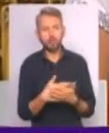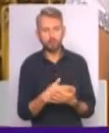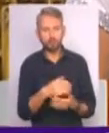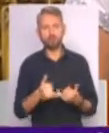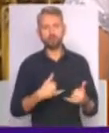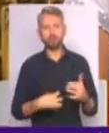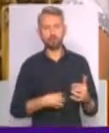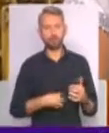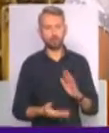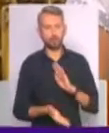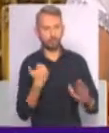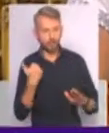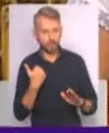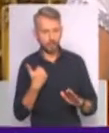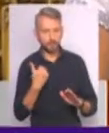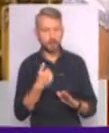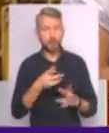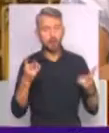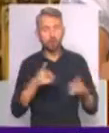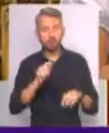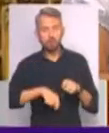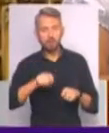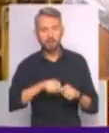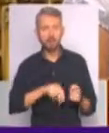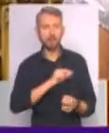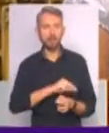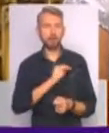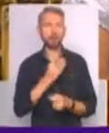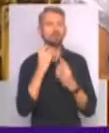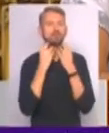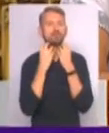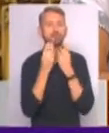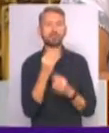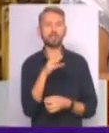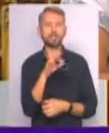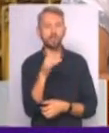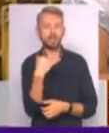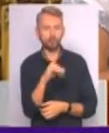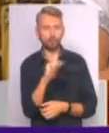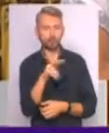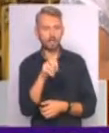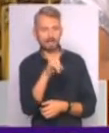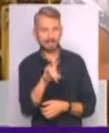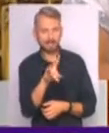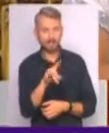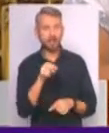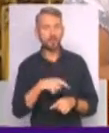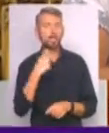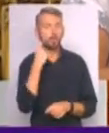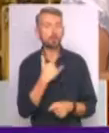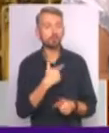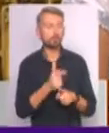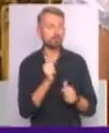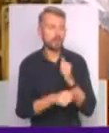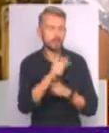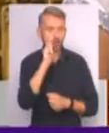желчный пузырь, нужно проверить функцию щитовидной железы, потому что в этом возрасте, и у нас очень часто в